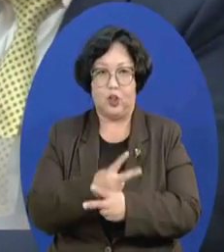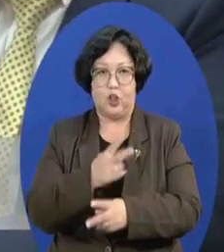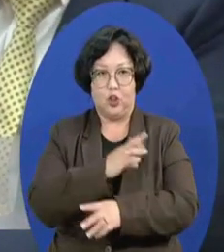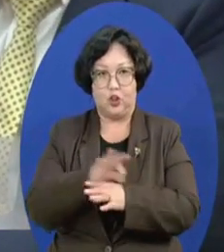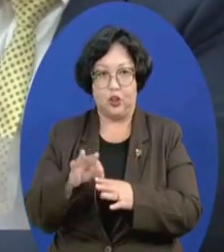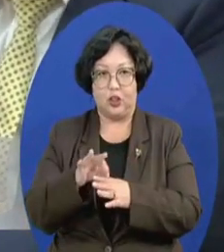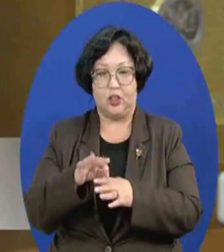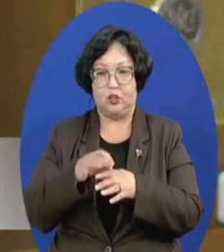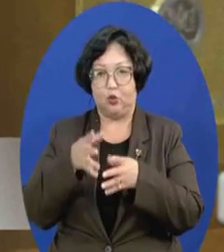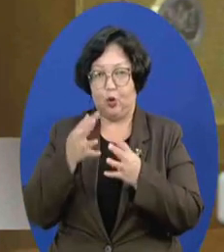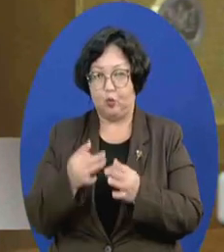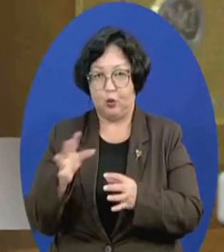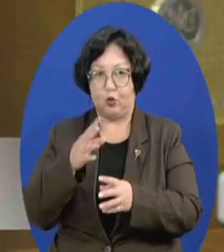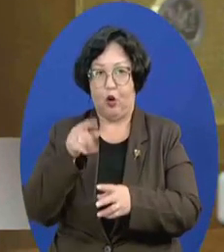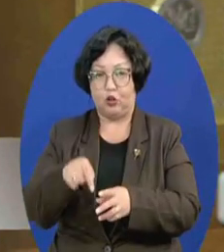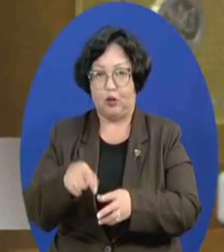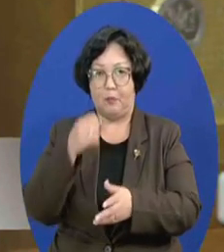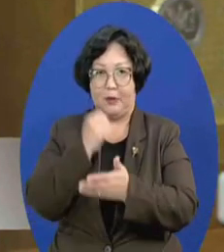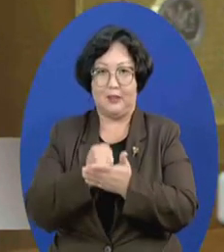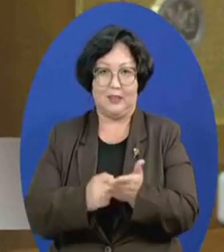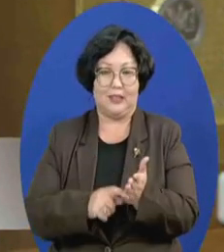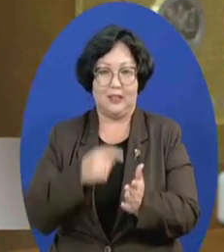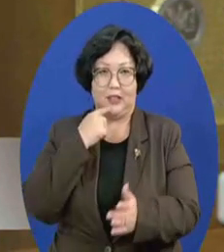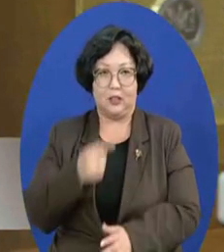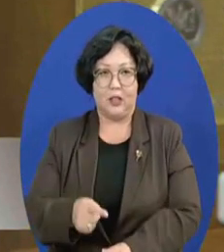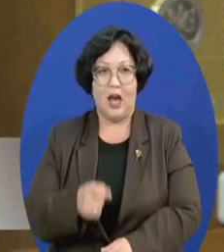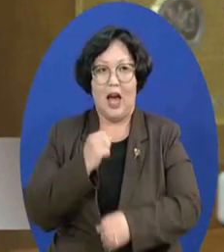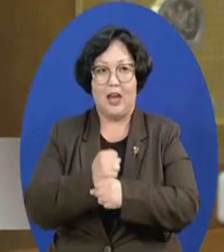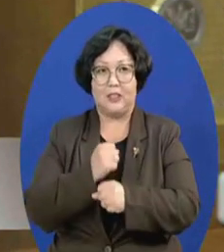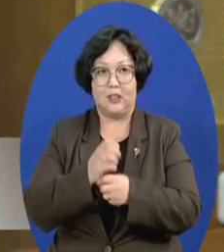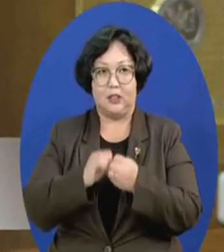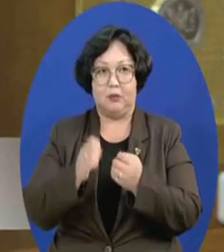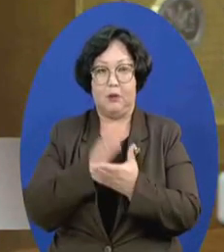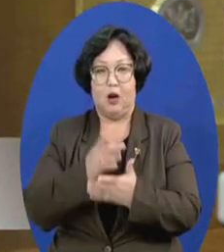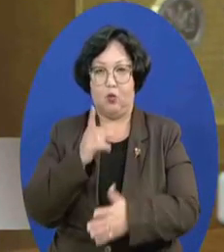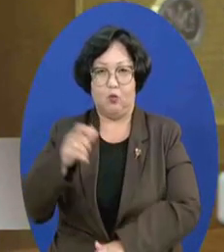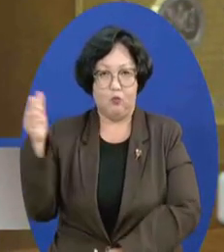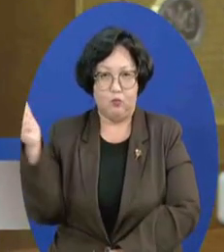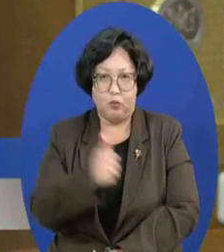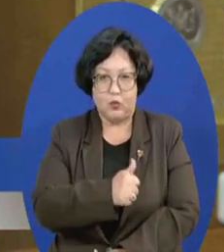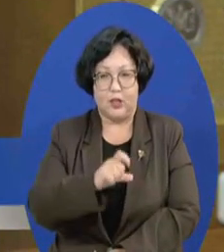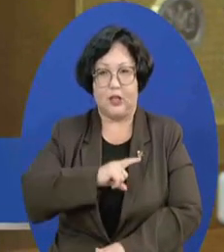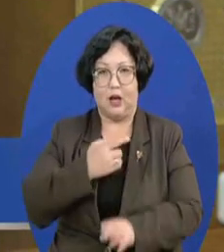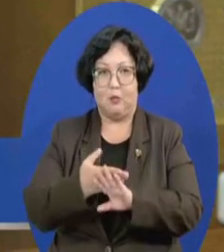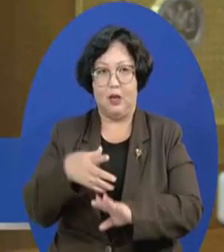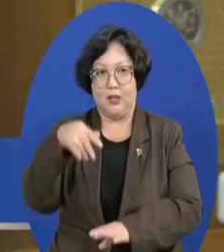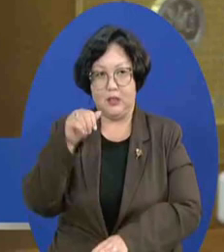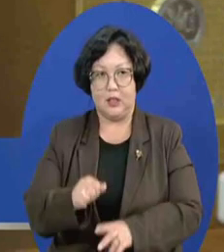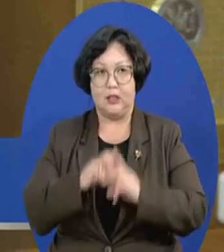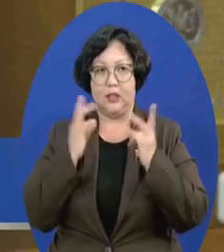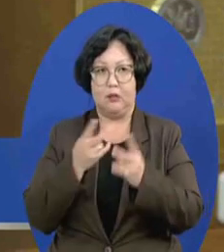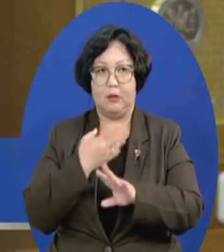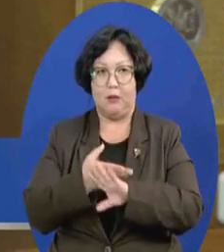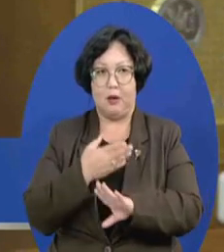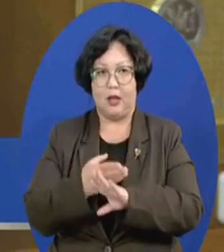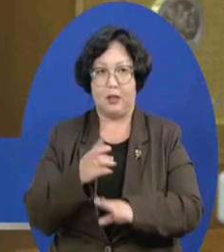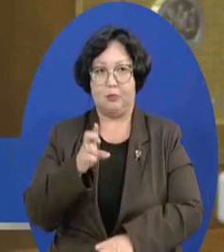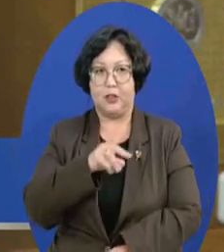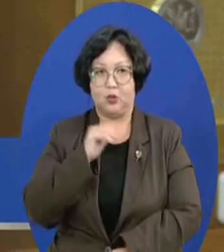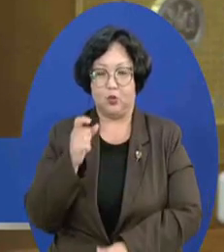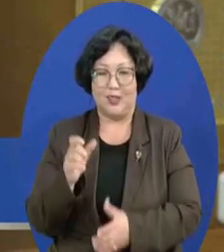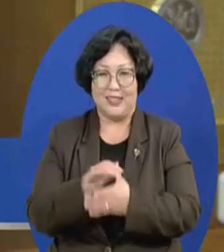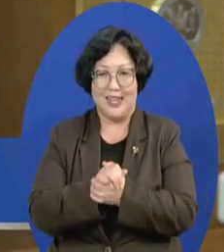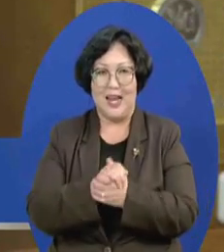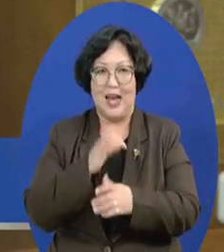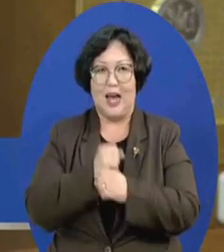батлахад анхаарахыг хүсэж байсан юм. Хөдөлмөрчин олон түмний эрх ашгийг хангах, хамгаалах, энэ цалин хөлс нийгмийн хамгаалыг бэхжүүлэх тийм ээ, ажлын